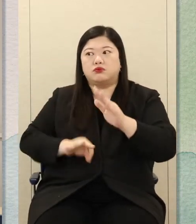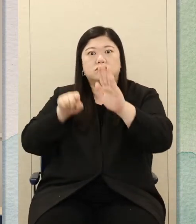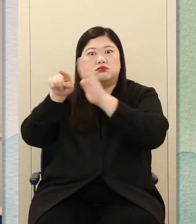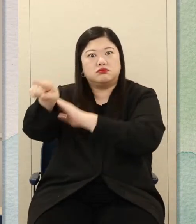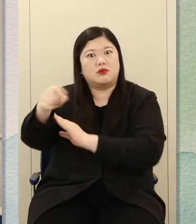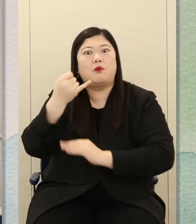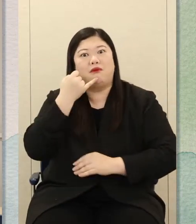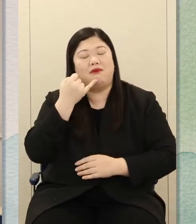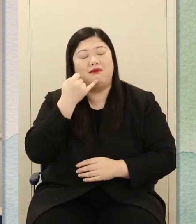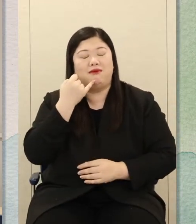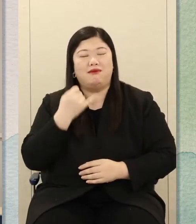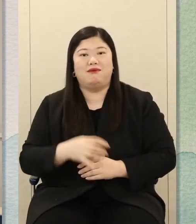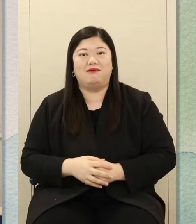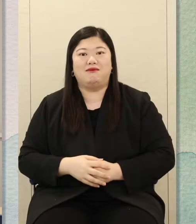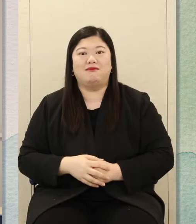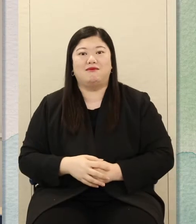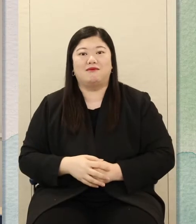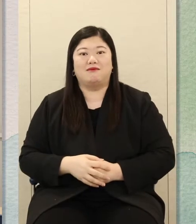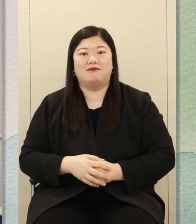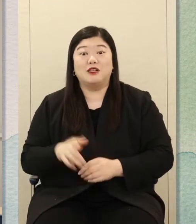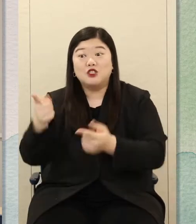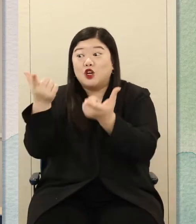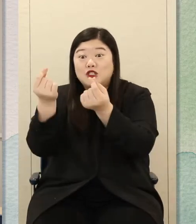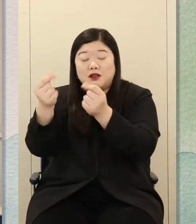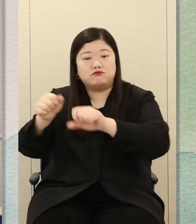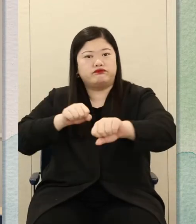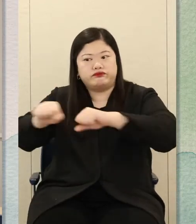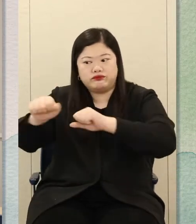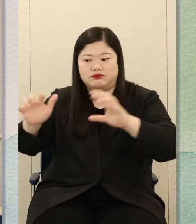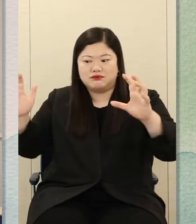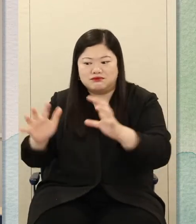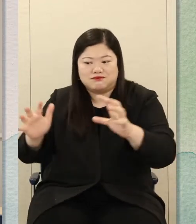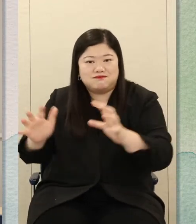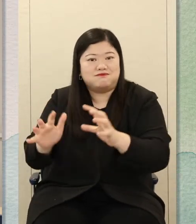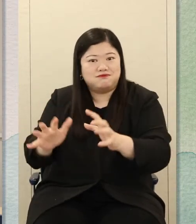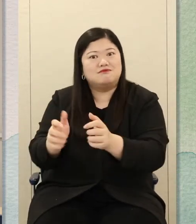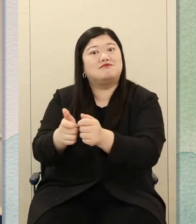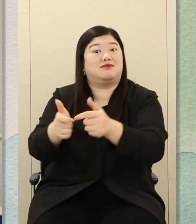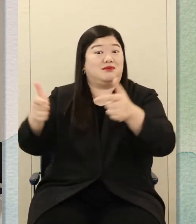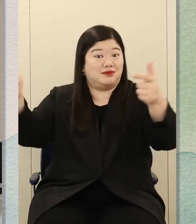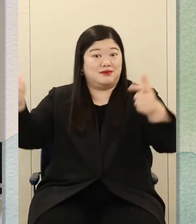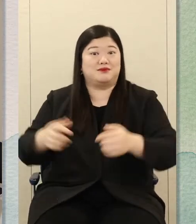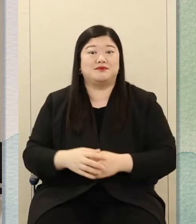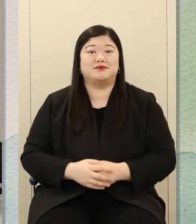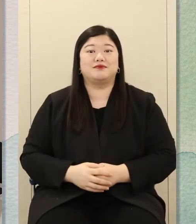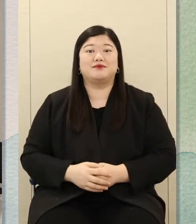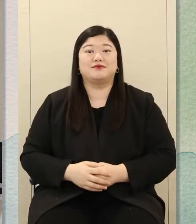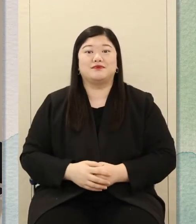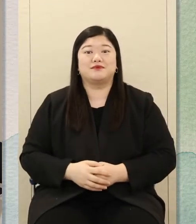전문 도서관이 된 거죠. 이런 식의 이제 활동을 키워가는 방법도 이제 있습니다.